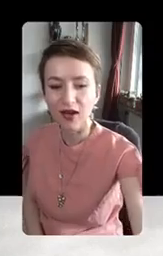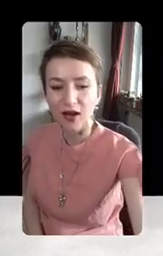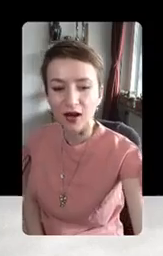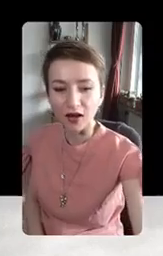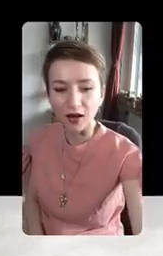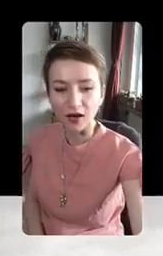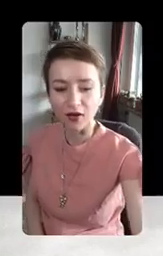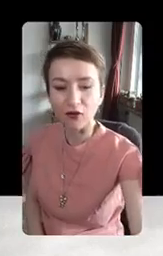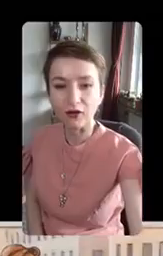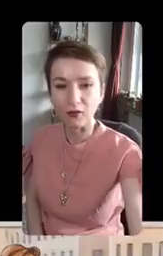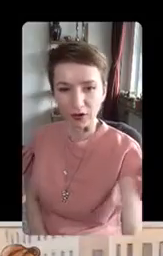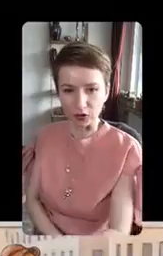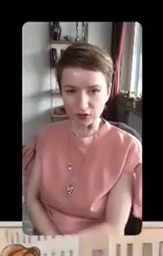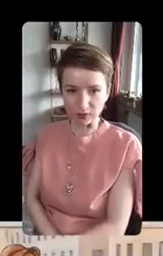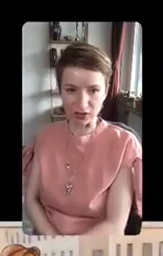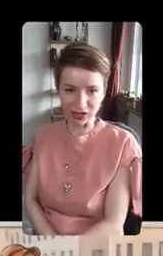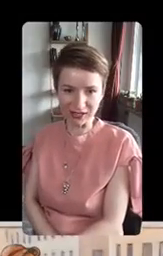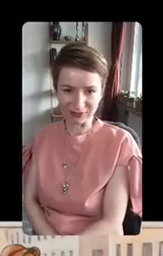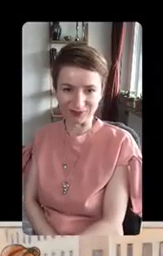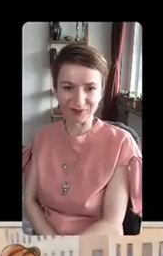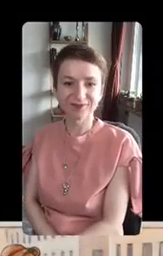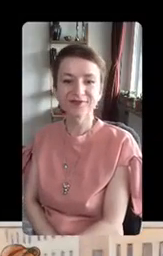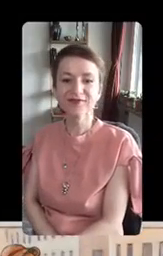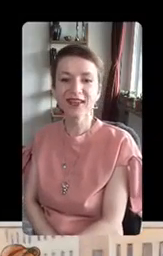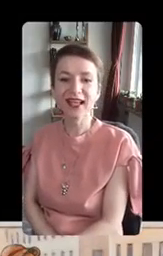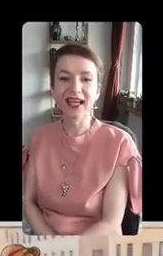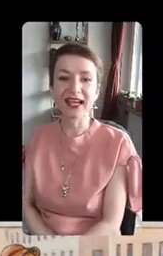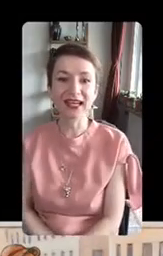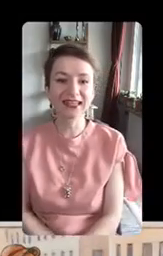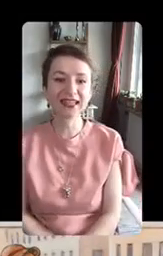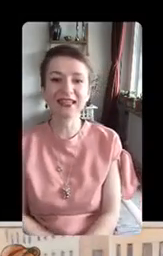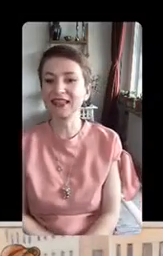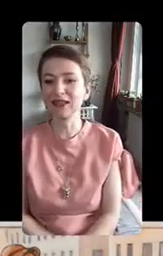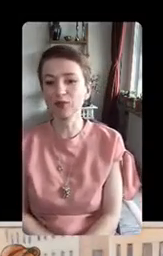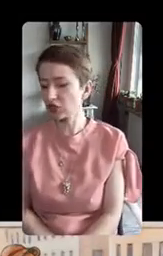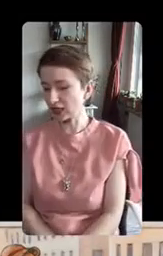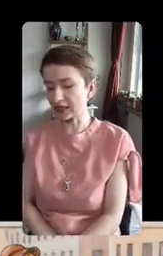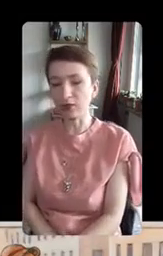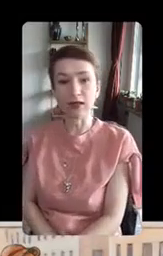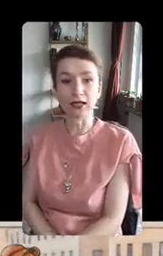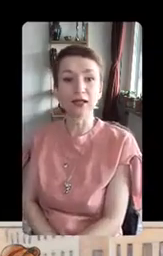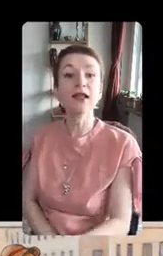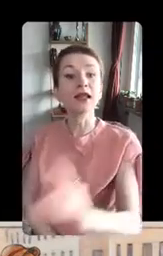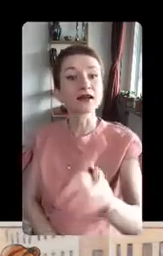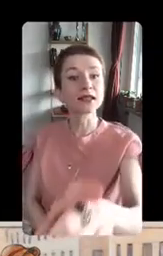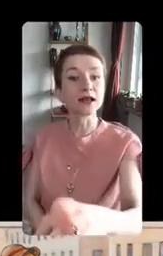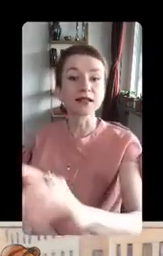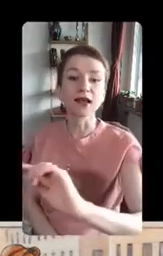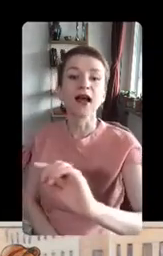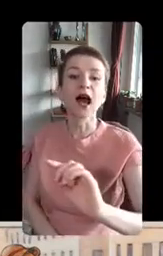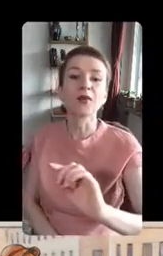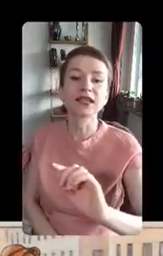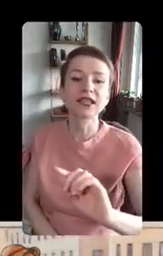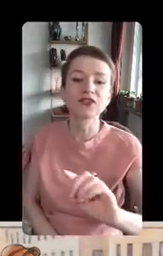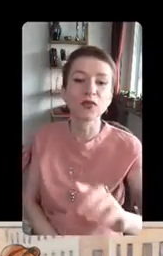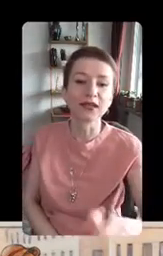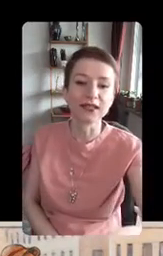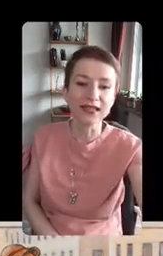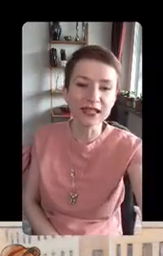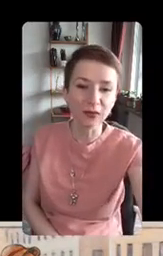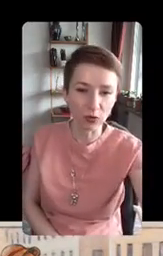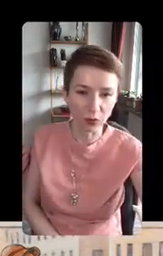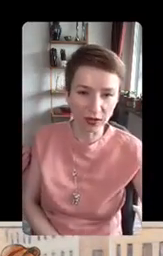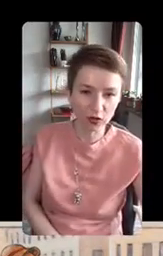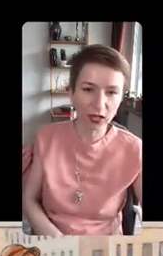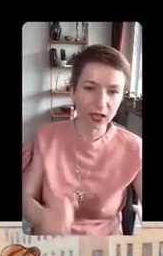детишек. Вот я вам покажу изображение. Это типичная семейная идиллия. Кстати, обратите